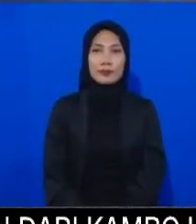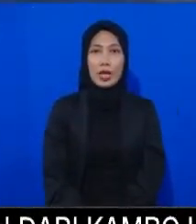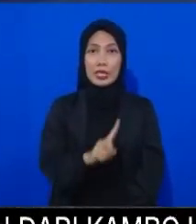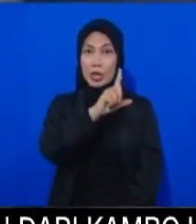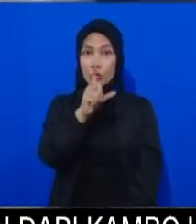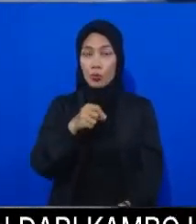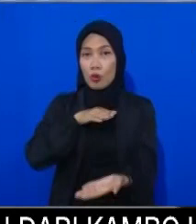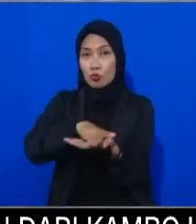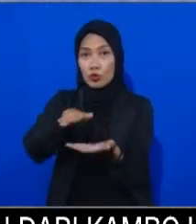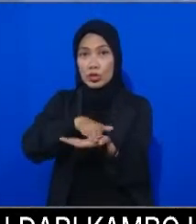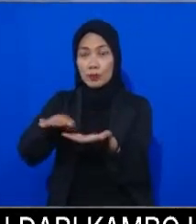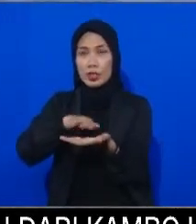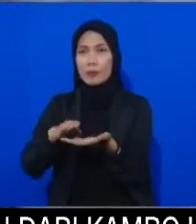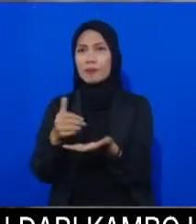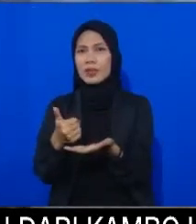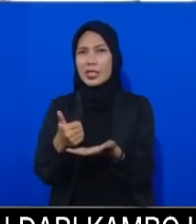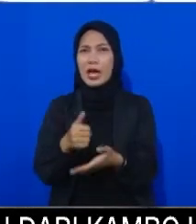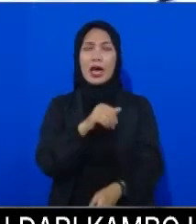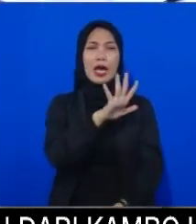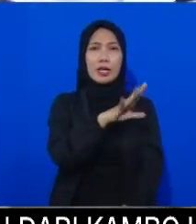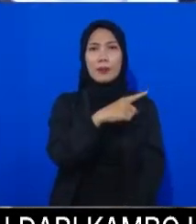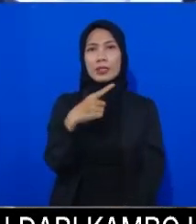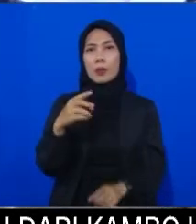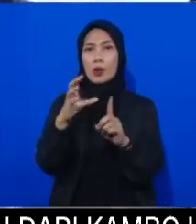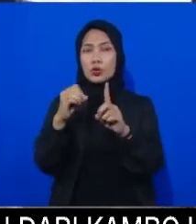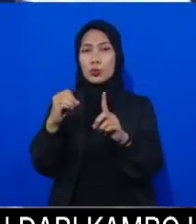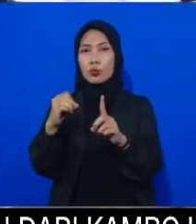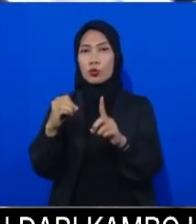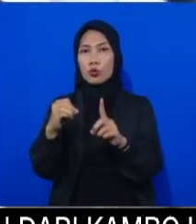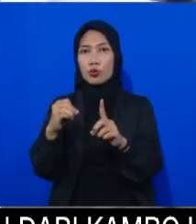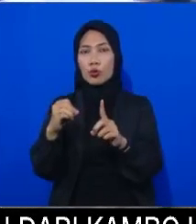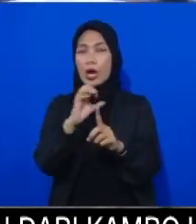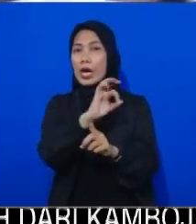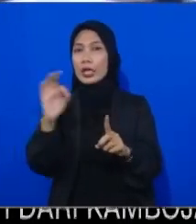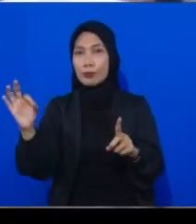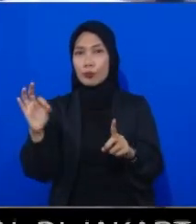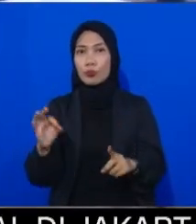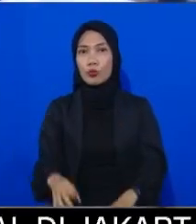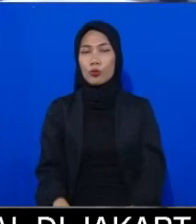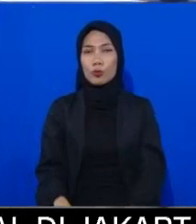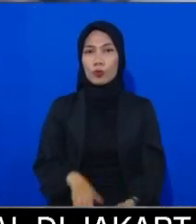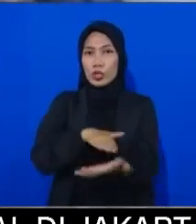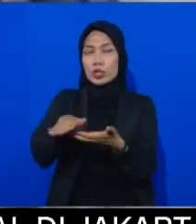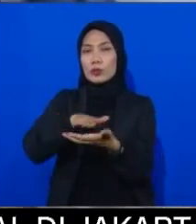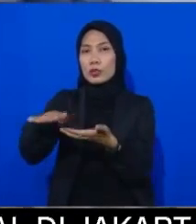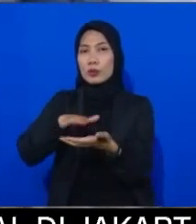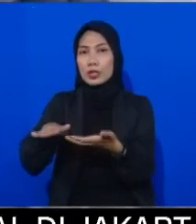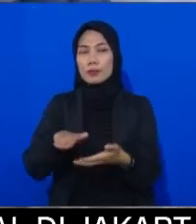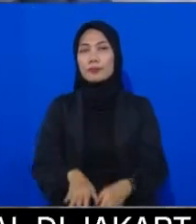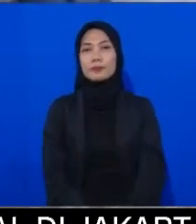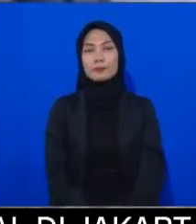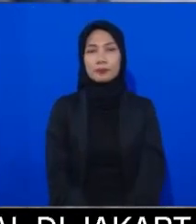dispenser batu ini bisa mencapai 5 hingga 10.000 buah dengan harga mulai dari 125.000 hingga